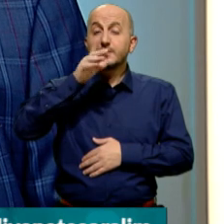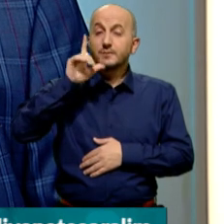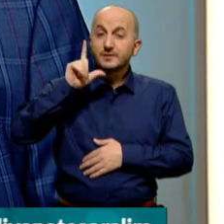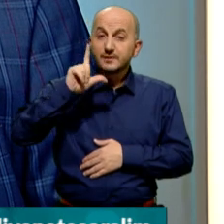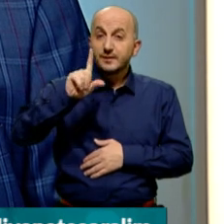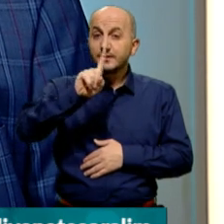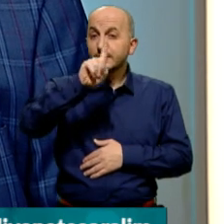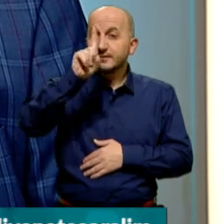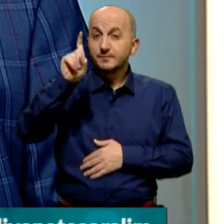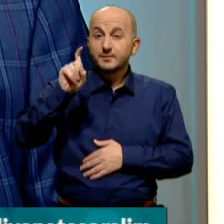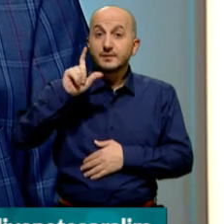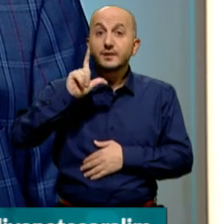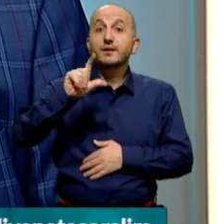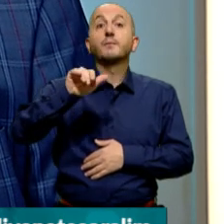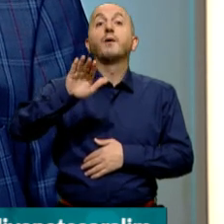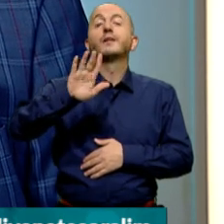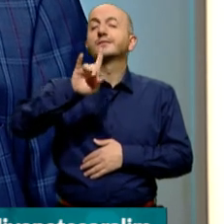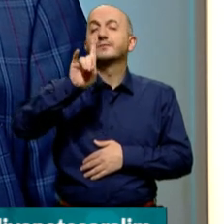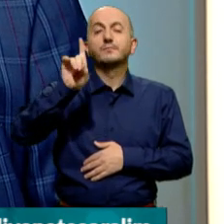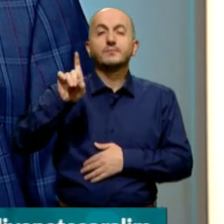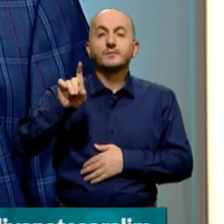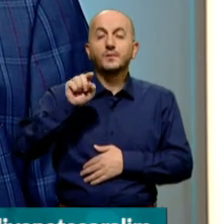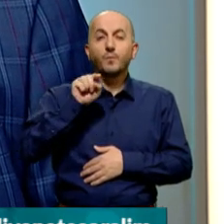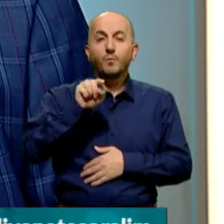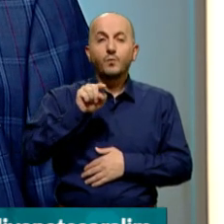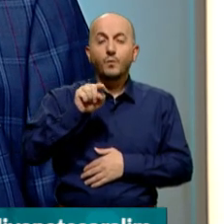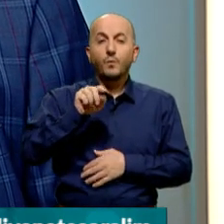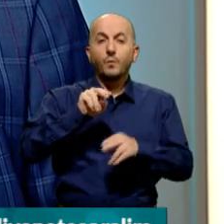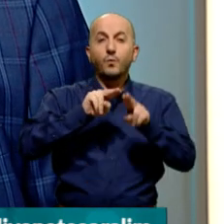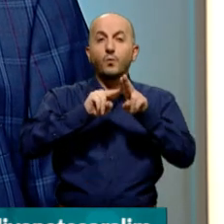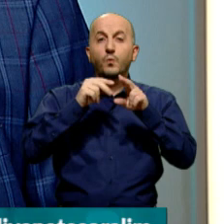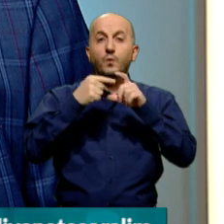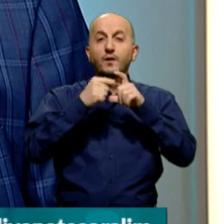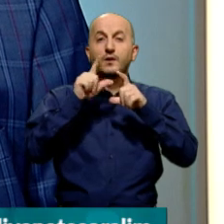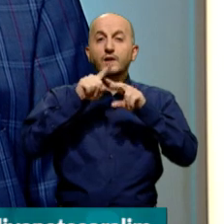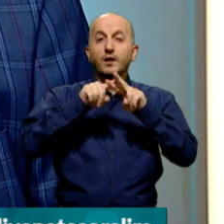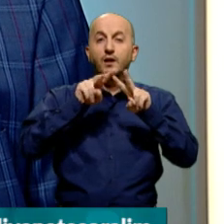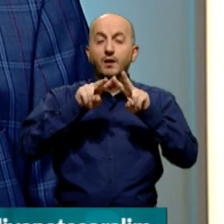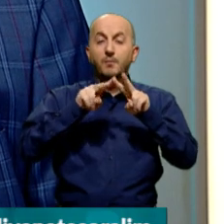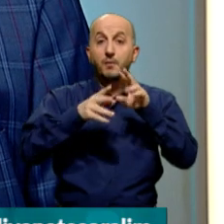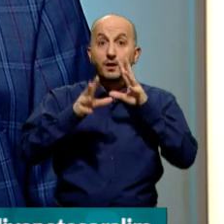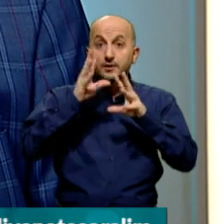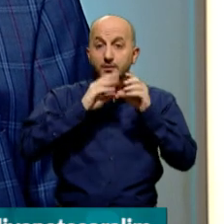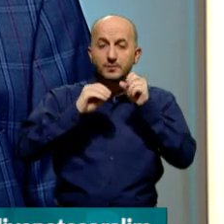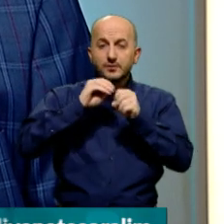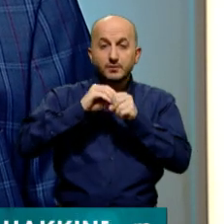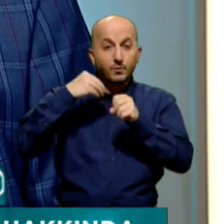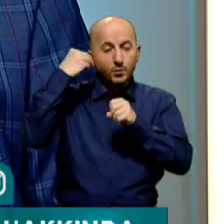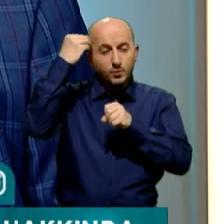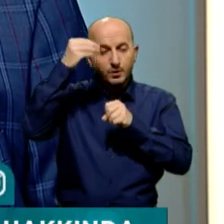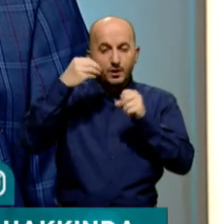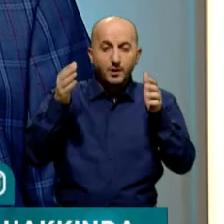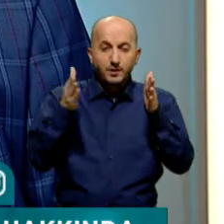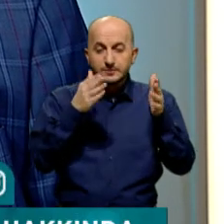mi, gerekmez mi? Bu kelam ilminde alimlerimiz arasında tartışılmıştır.